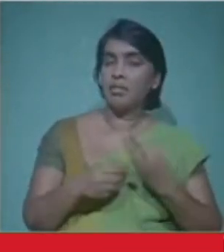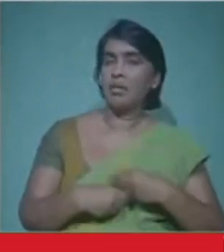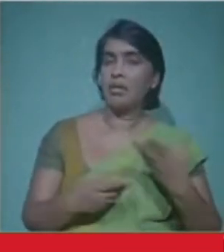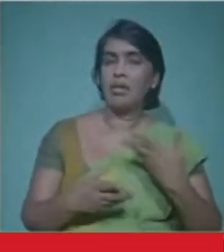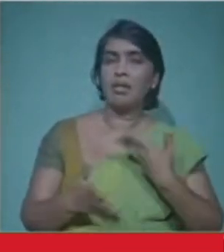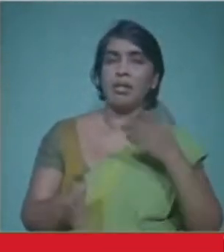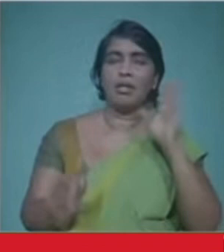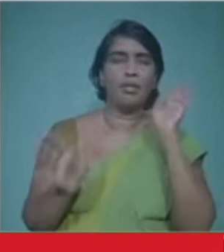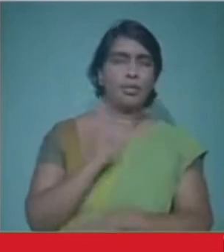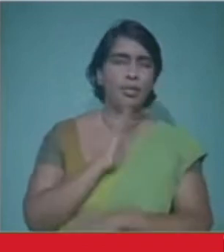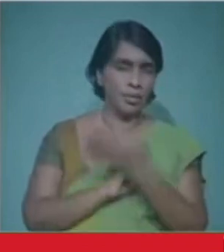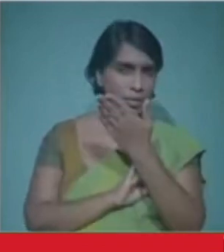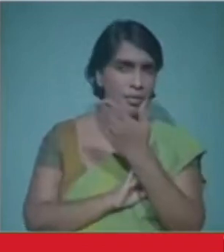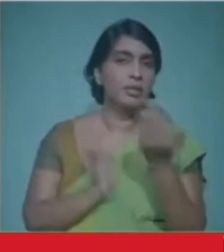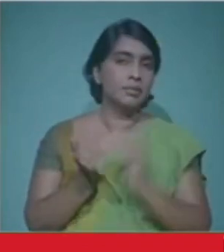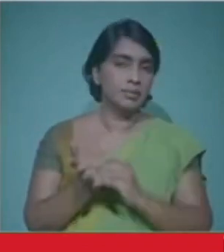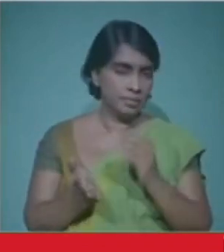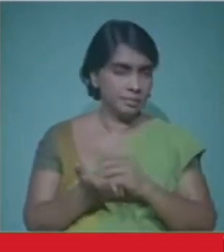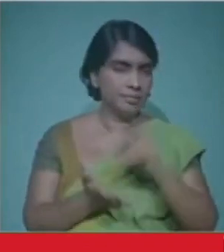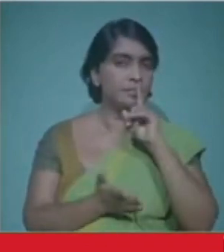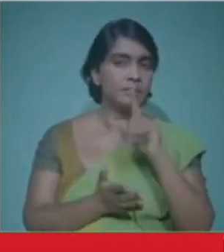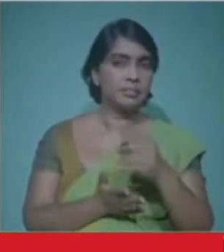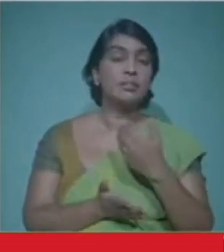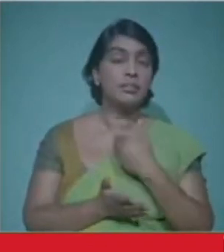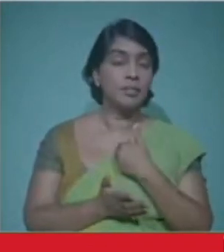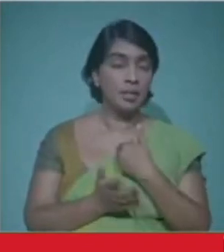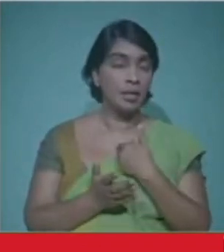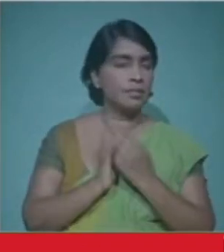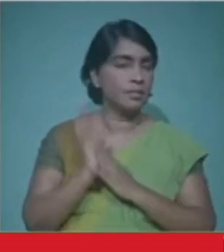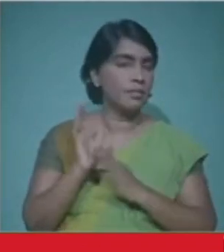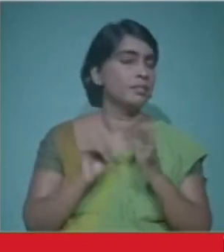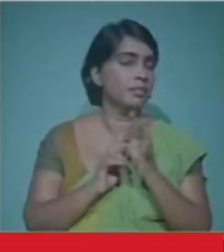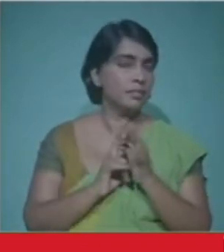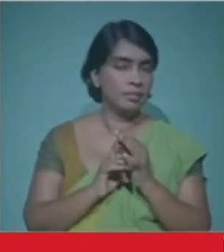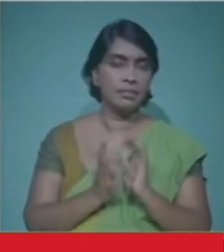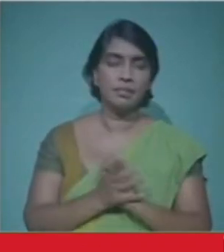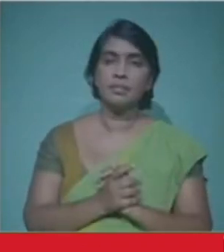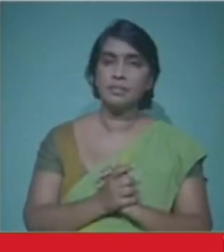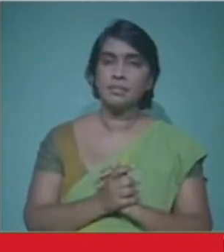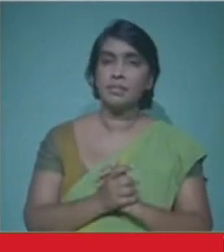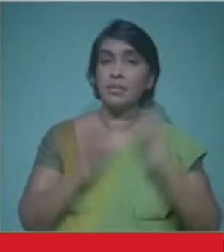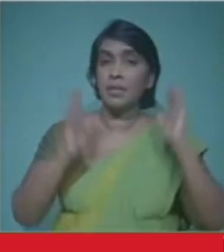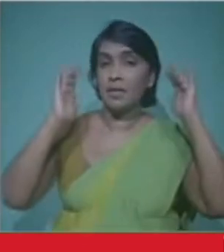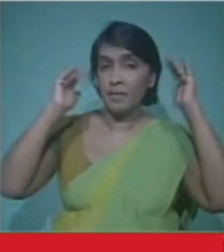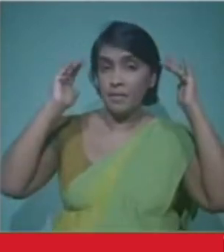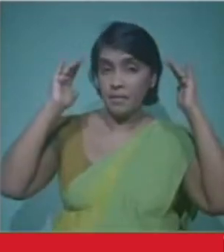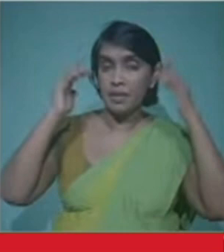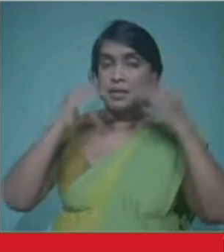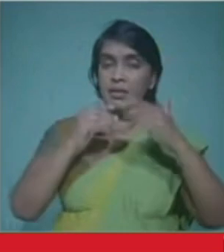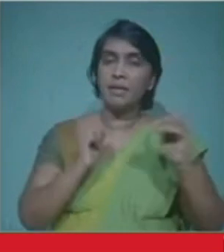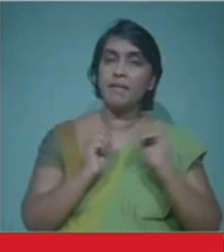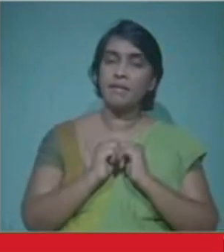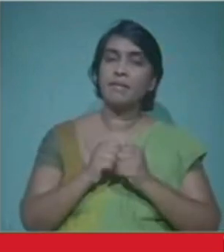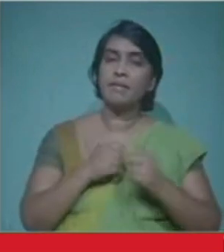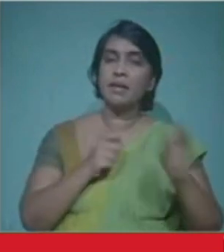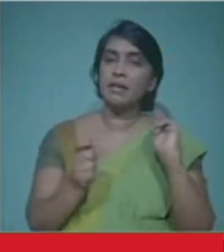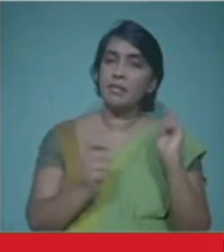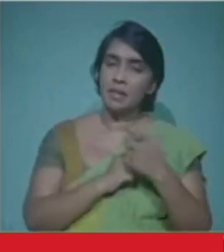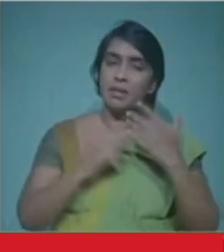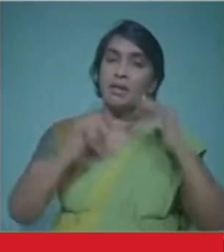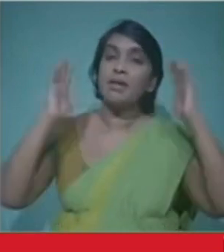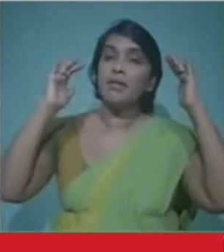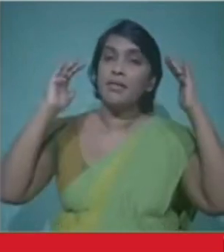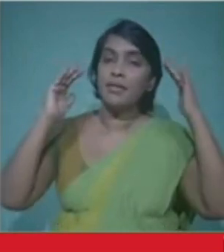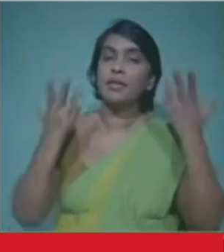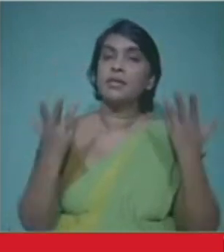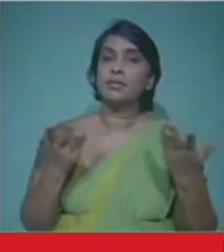නෙමෙයි මගහැරියා කියන එක තමයි මම දිගින් දිගටම කියන්නේ. ඒක මගහැරිය වෙන මොකුත් නෙමෙයි. ආව වර්ෂාව තිබුණා මැච් එකක් තිබ්බත් වැඩක් නැහැ. වර්ෂාව දවසට එහෙම උනොත් එදාට